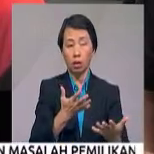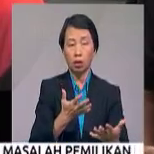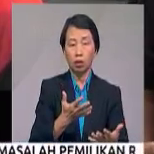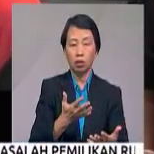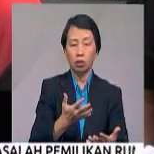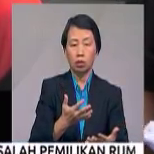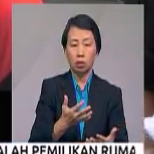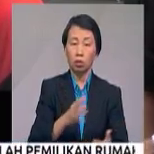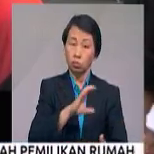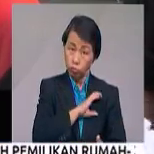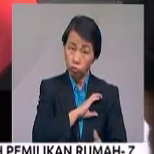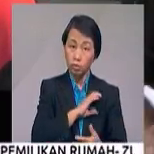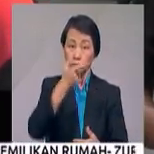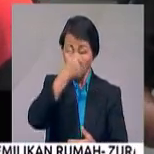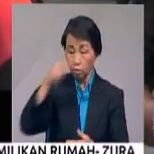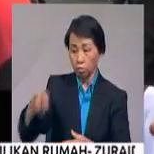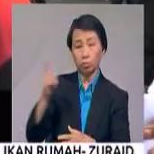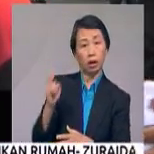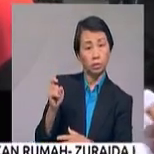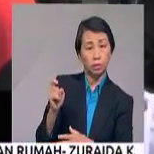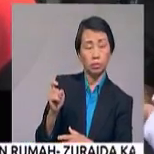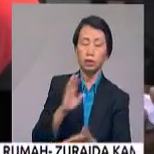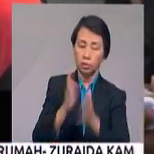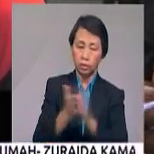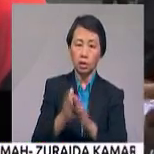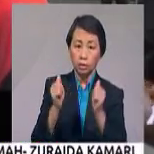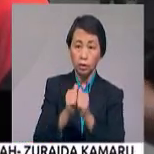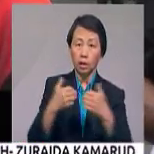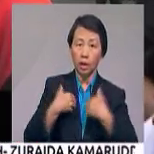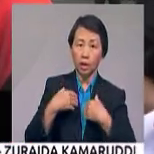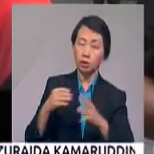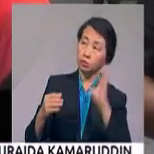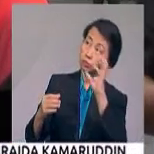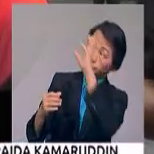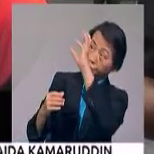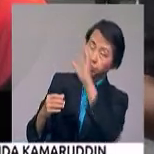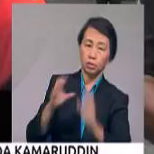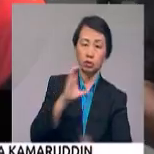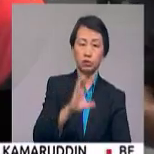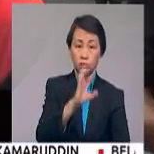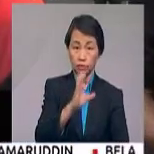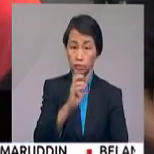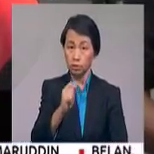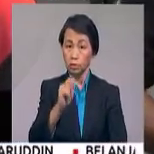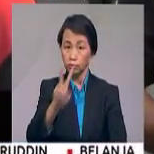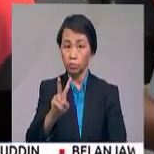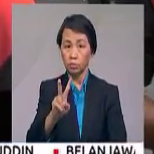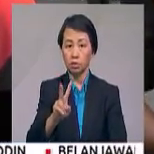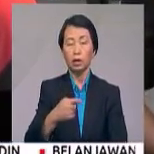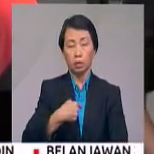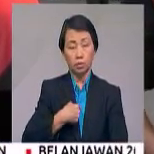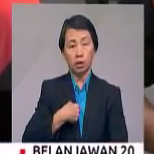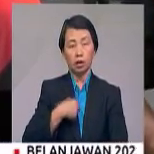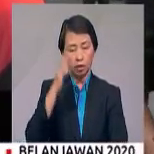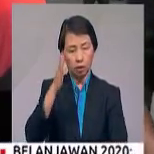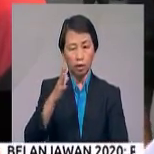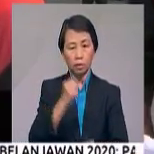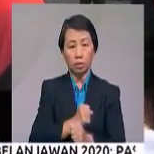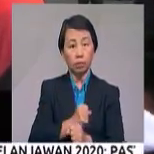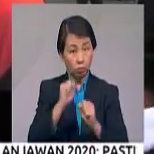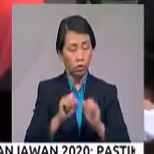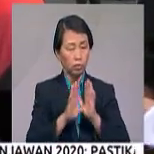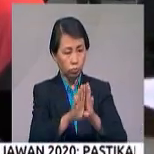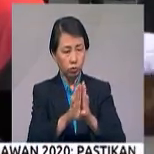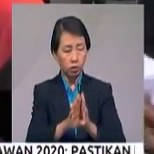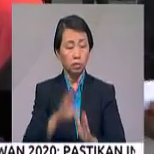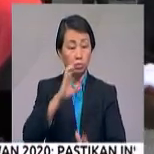difitnahkan polis yang menyebabkan kematian tersebut. Jadi dengan ada CCTV ini, pihak saya akan dapat membuktikan